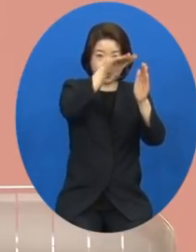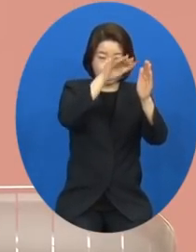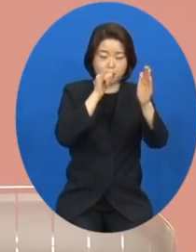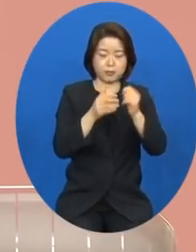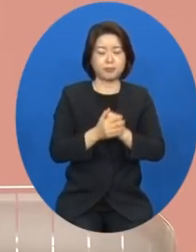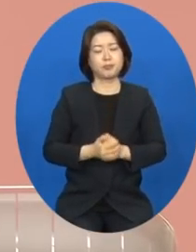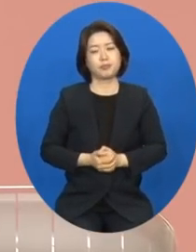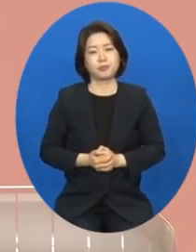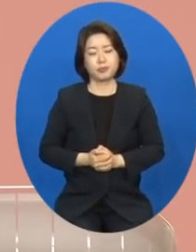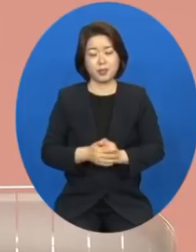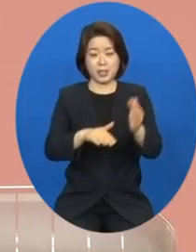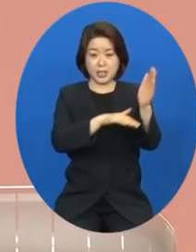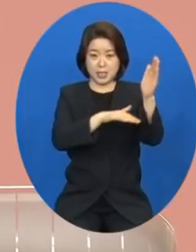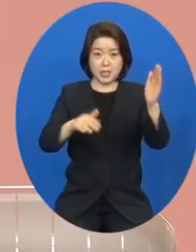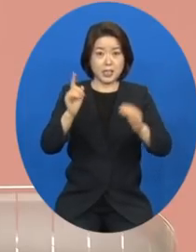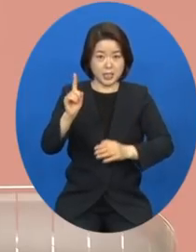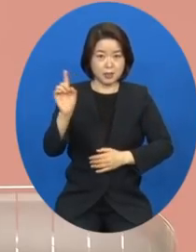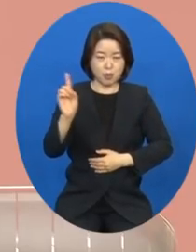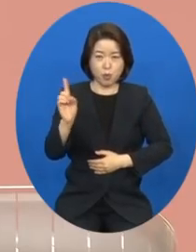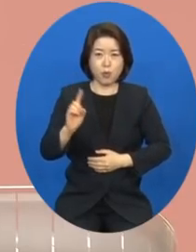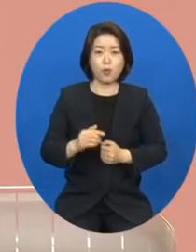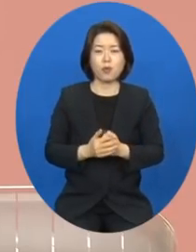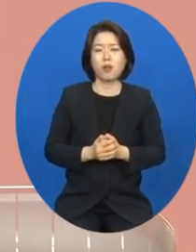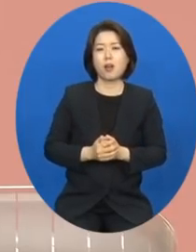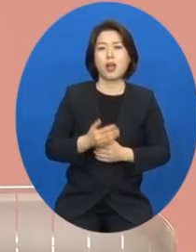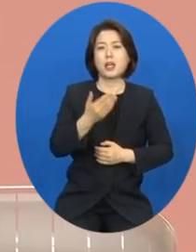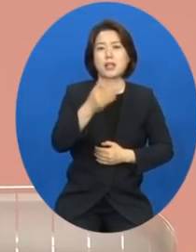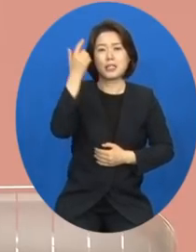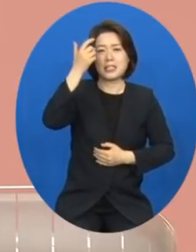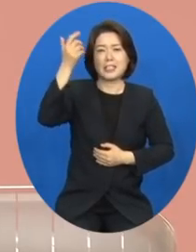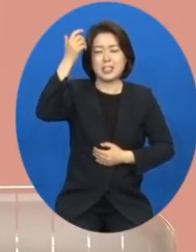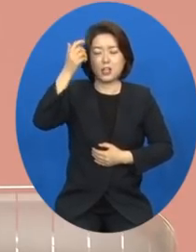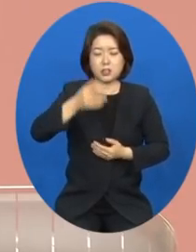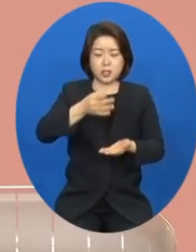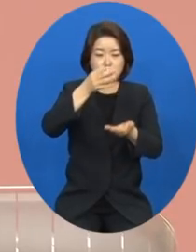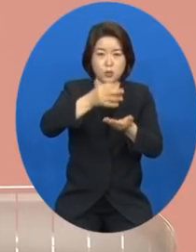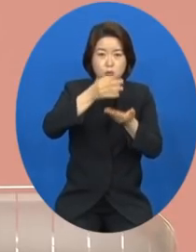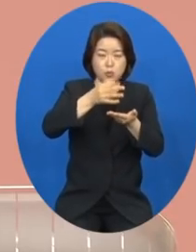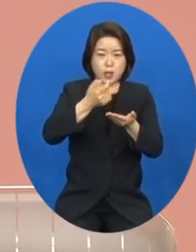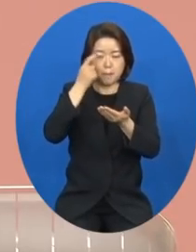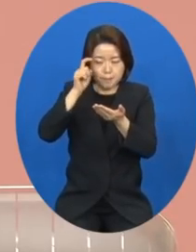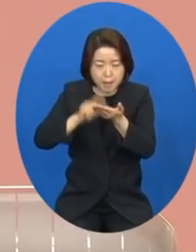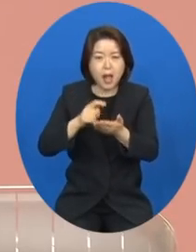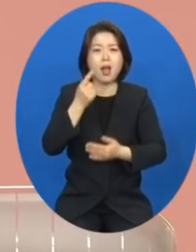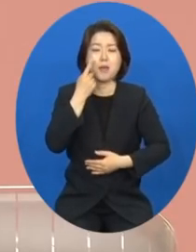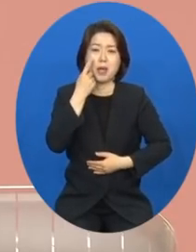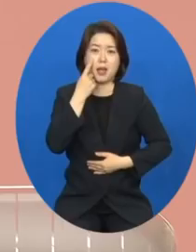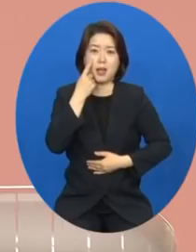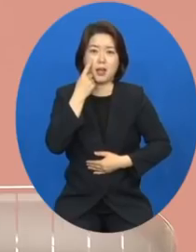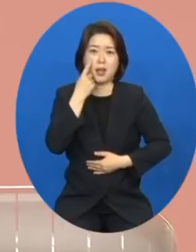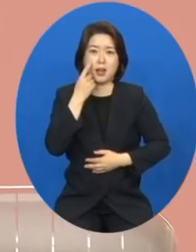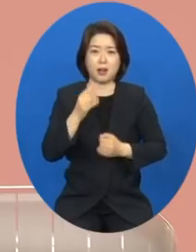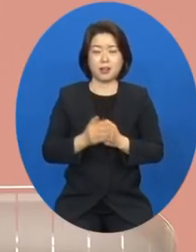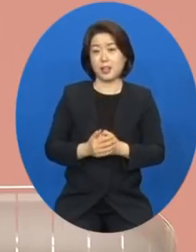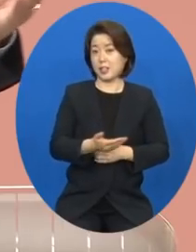말씀드릴게요 1단계는 뭐냐면 당신의 영적인 유사한 을 발견 하라는 겁니다 여러분 이제 그